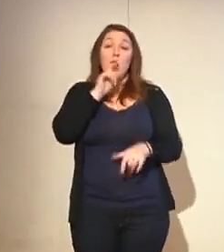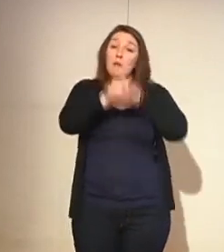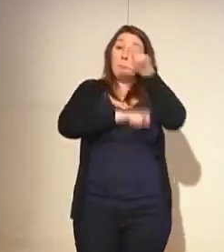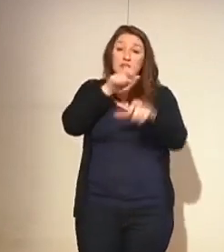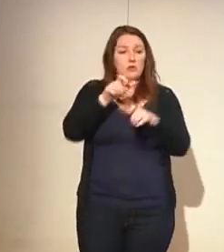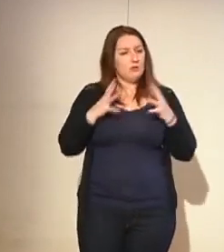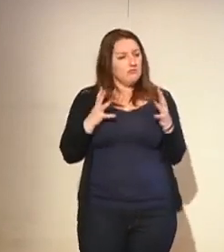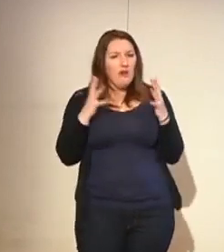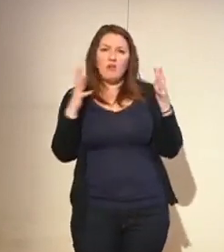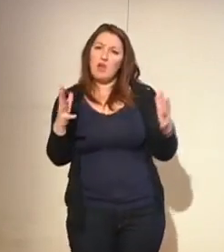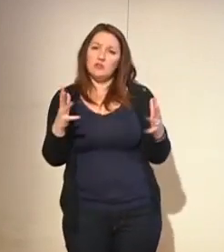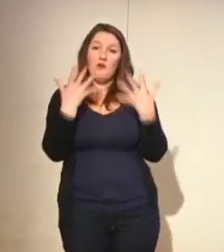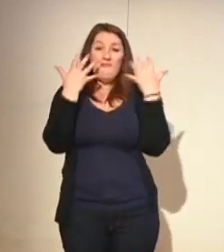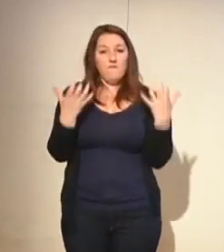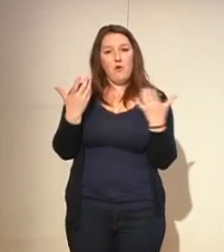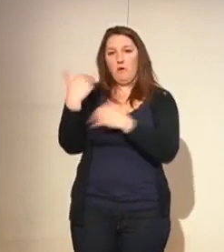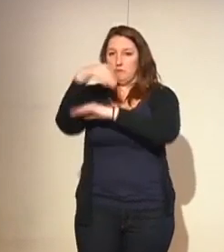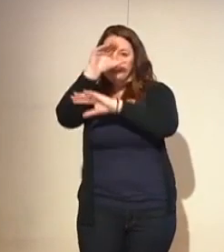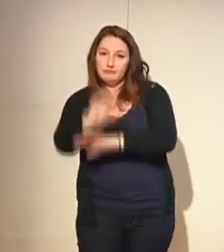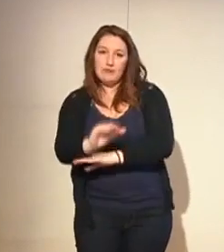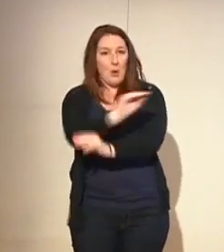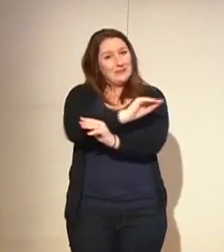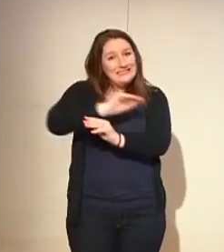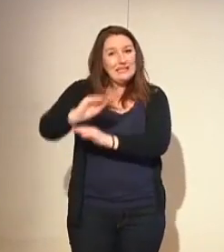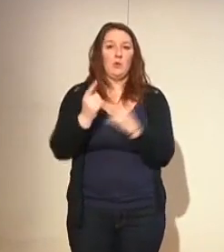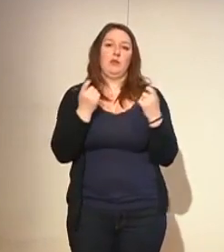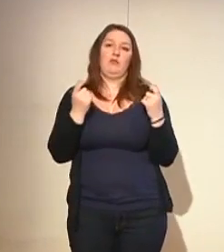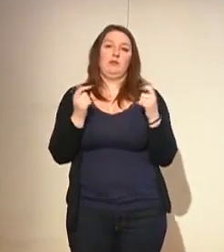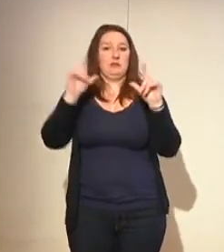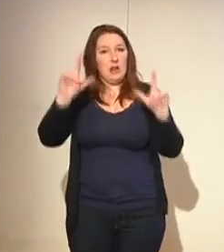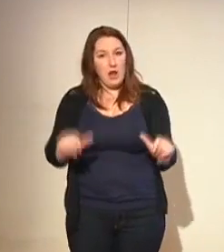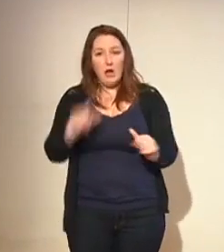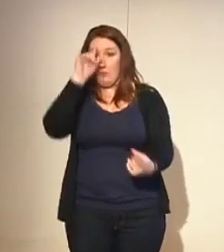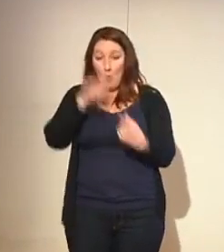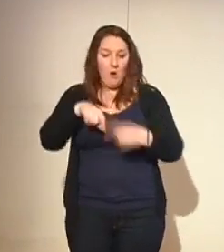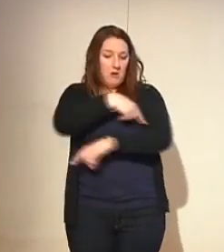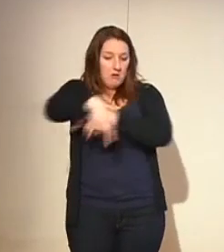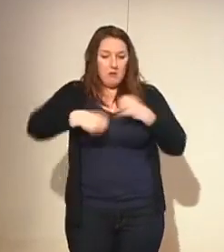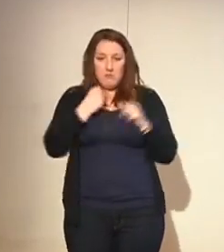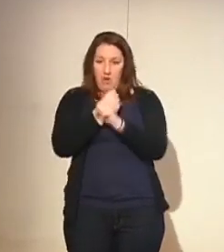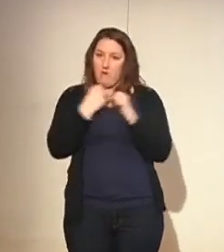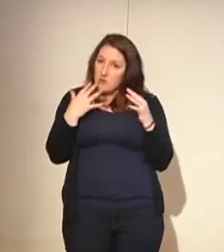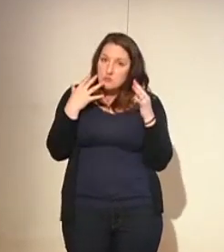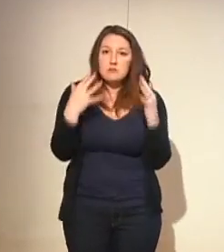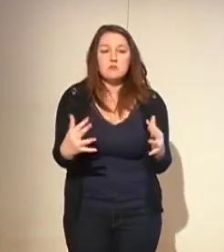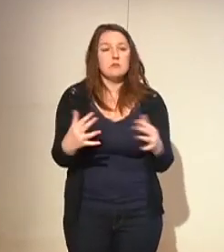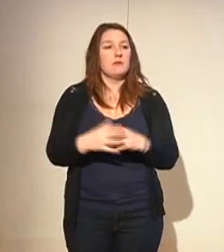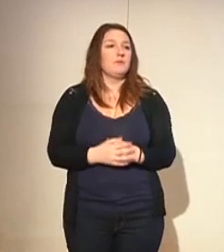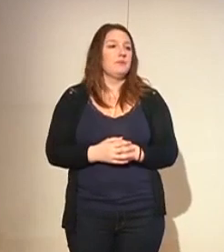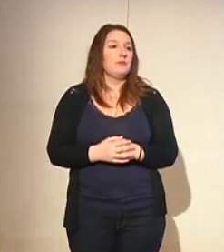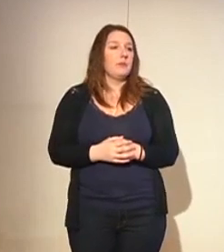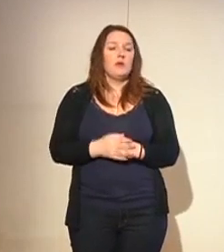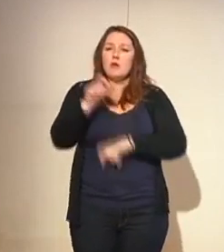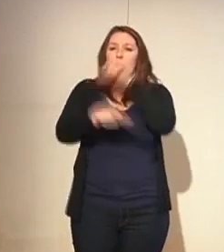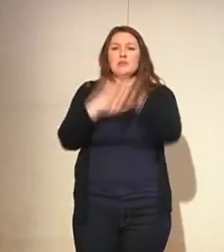s'engageaient cette sécurité dont il est question à ce moment là nos concitoyens et c'est normal sont toujours